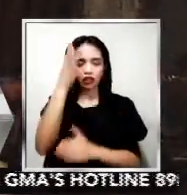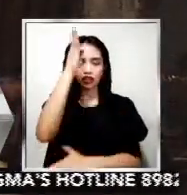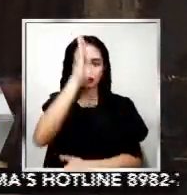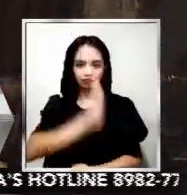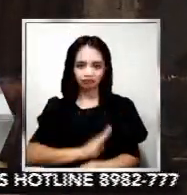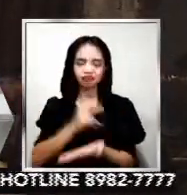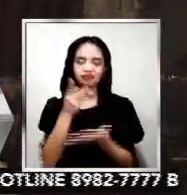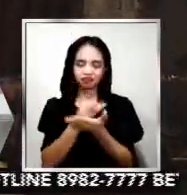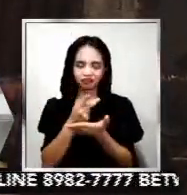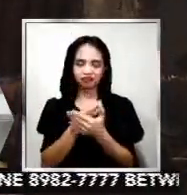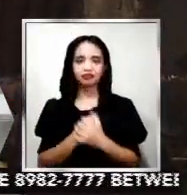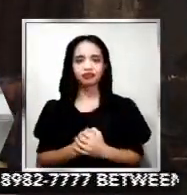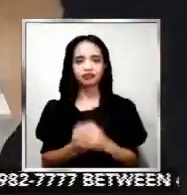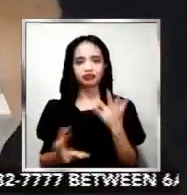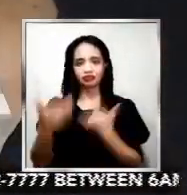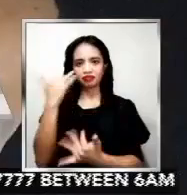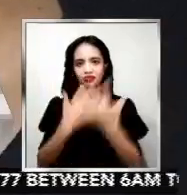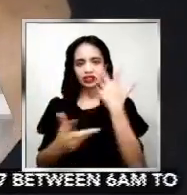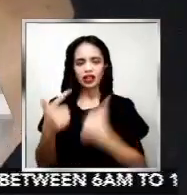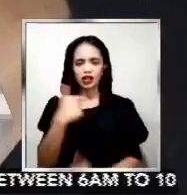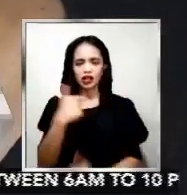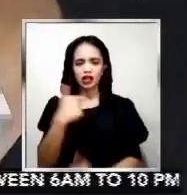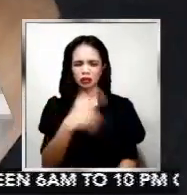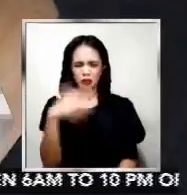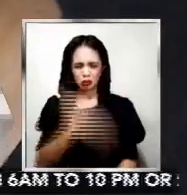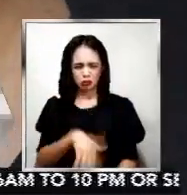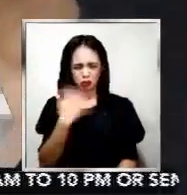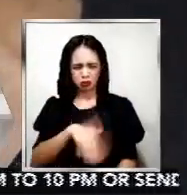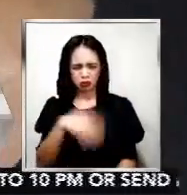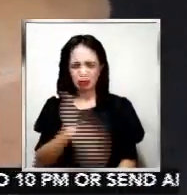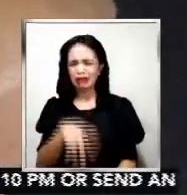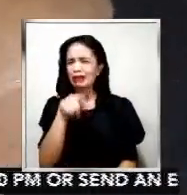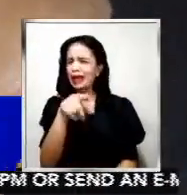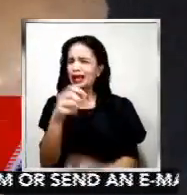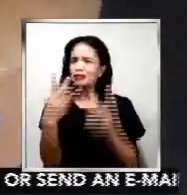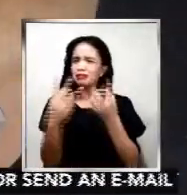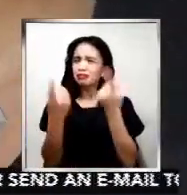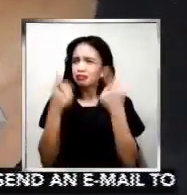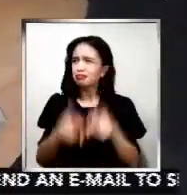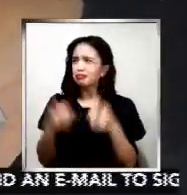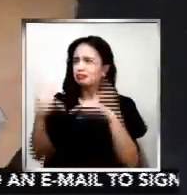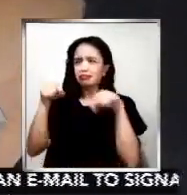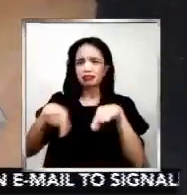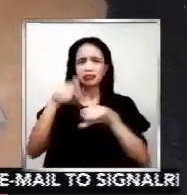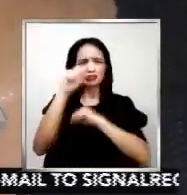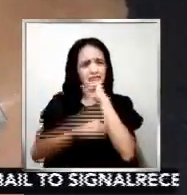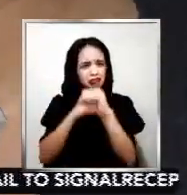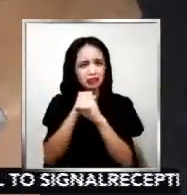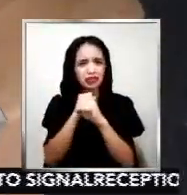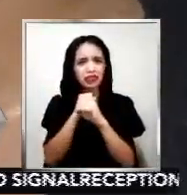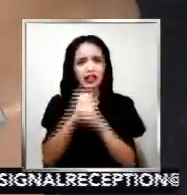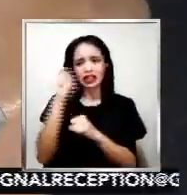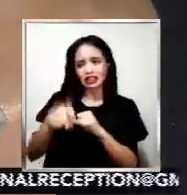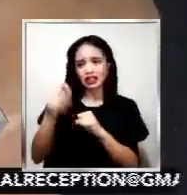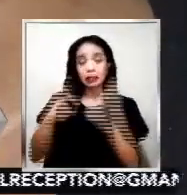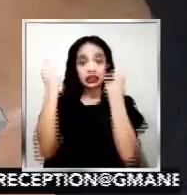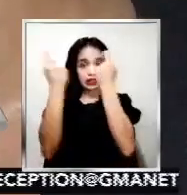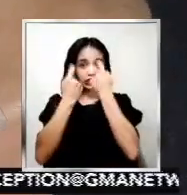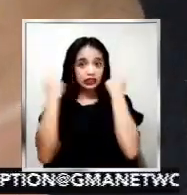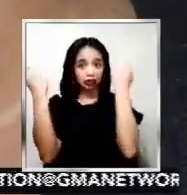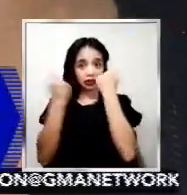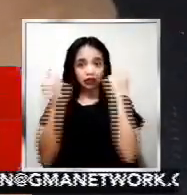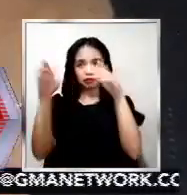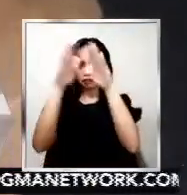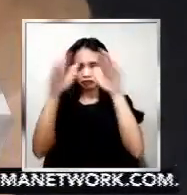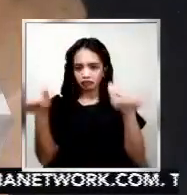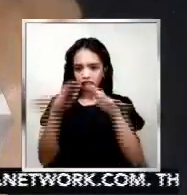nasunog. Sabi ko, hala, grabe naman tong taon, ang daming nangyayari. Instead na we should be celebrating Christmas, merong COVID, so